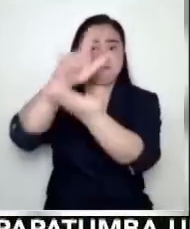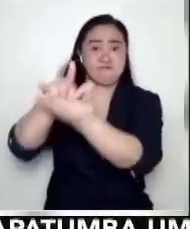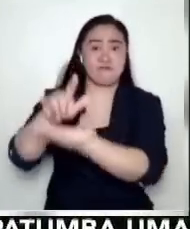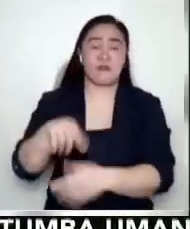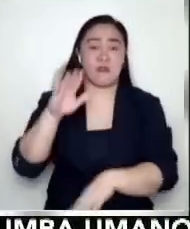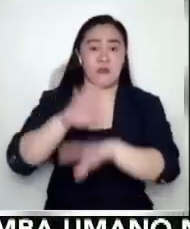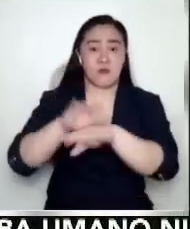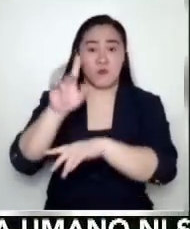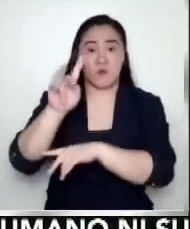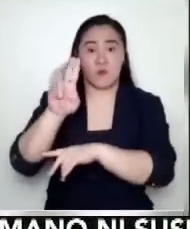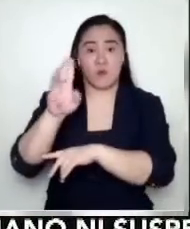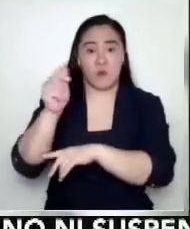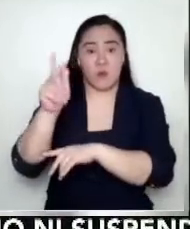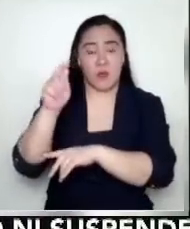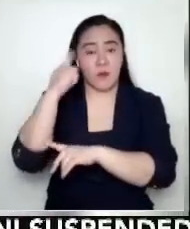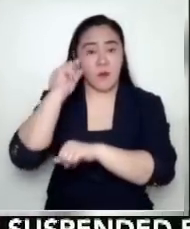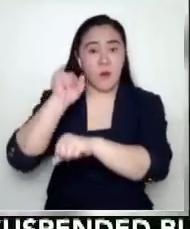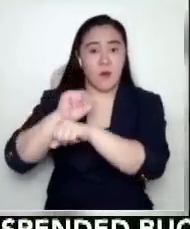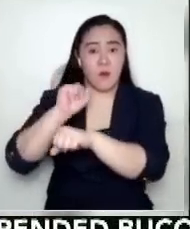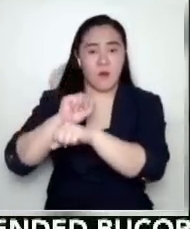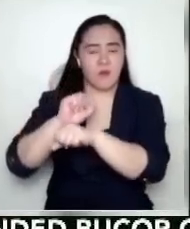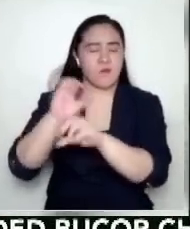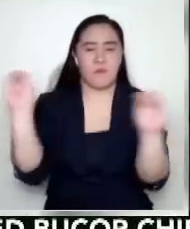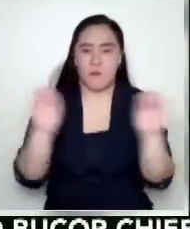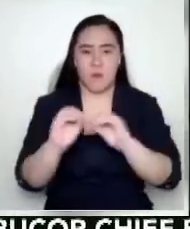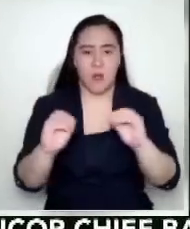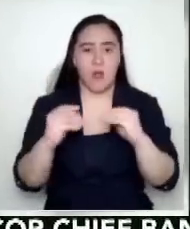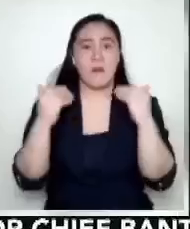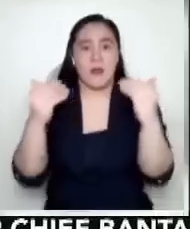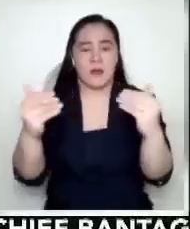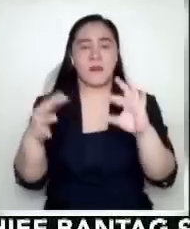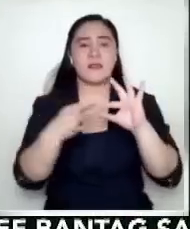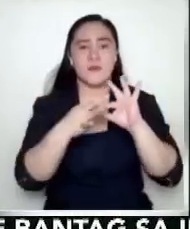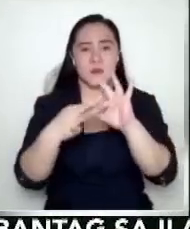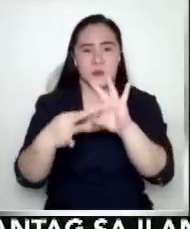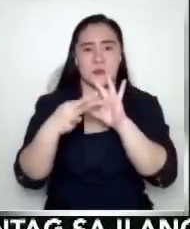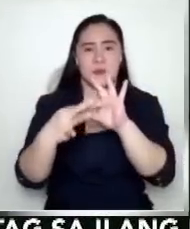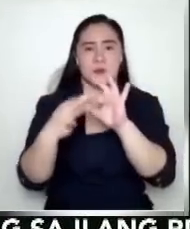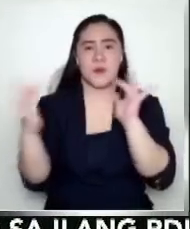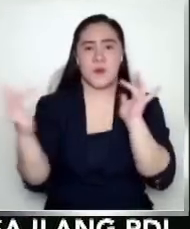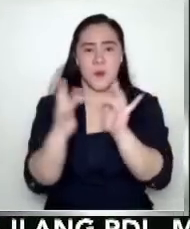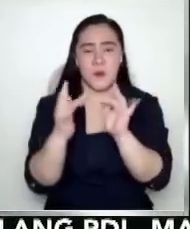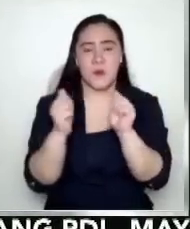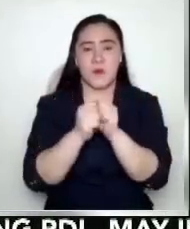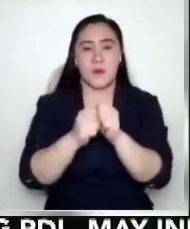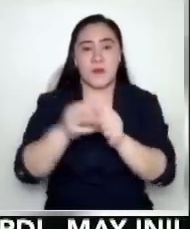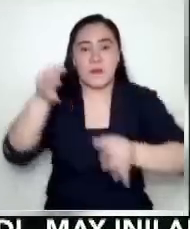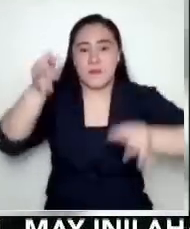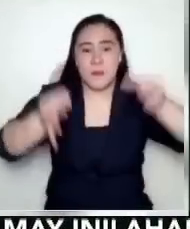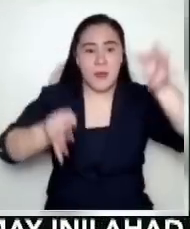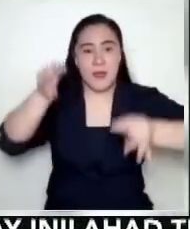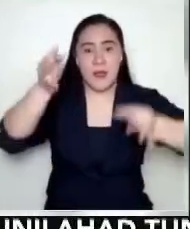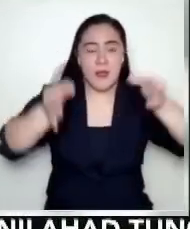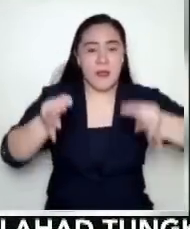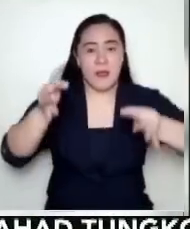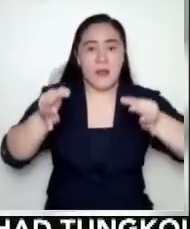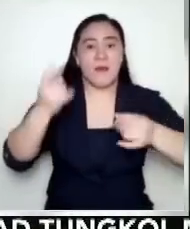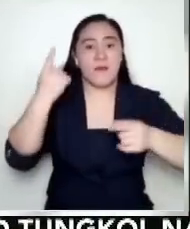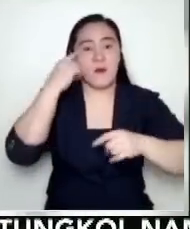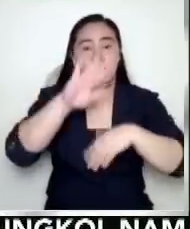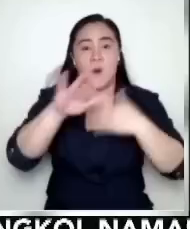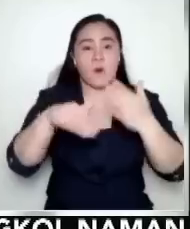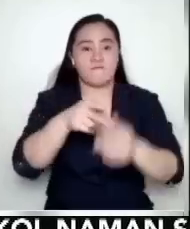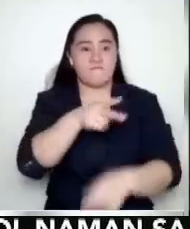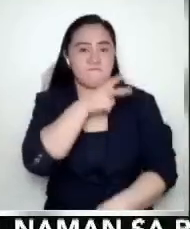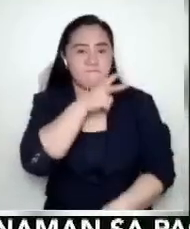labor diplomacy at syempre manatili yung koordinasyon sa gagawing paglilitis laban dito sa menor de edad na sospek sa pagpatay sa